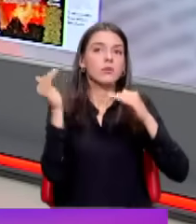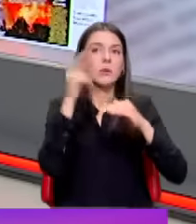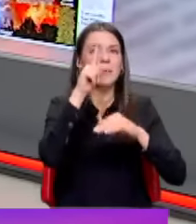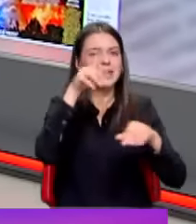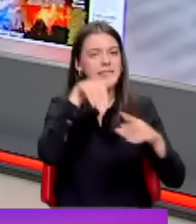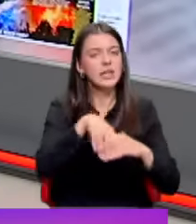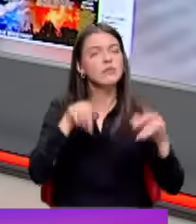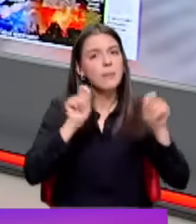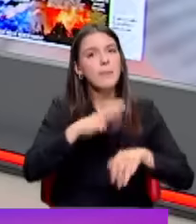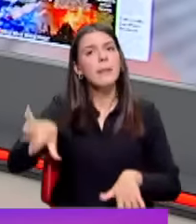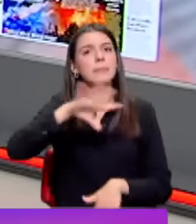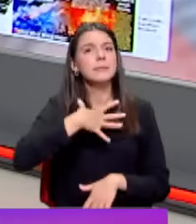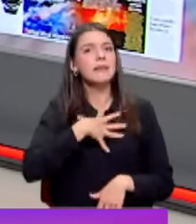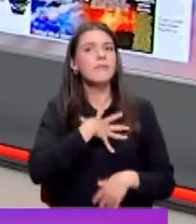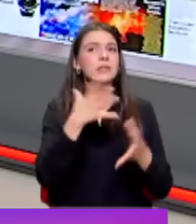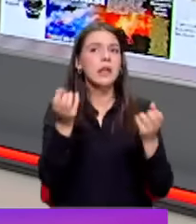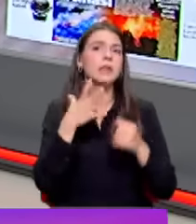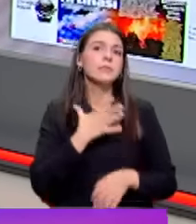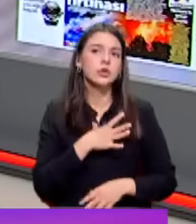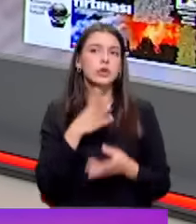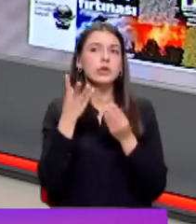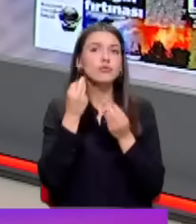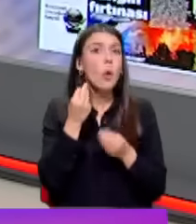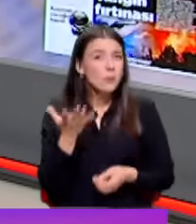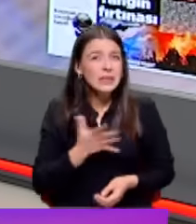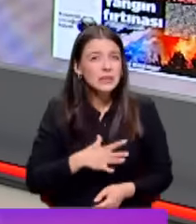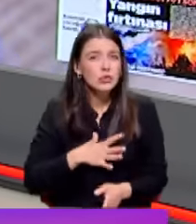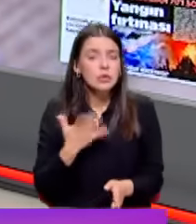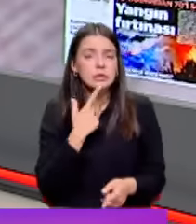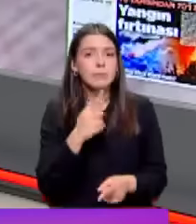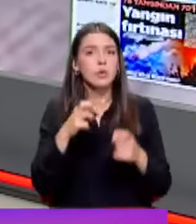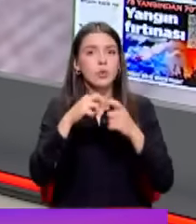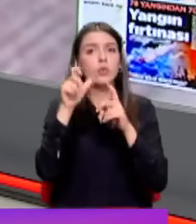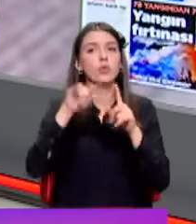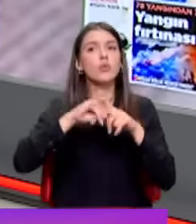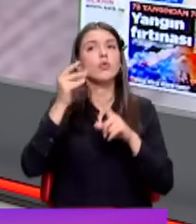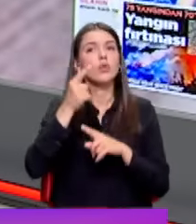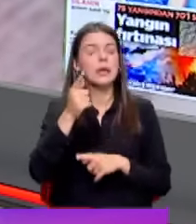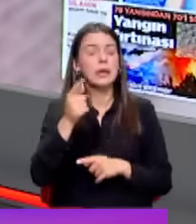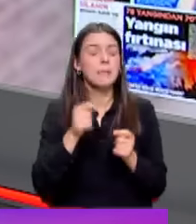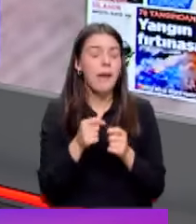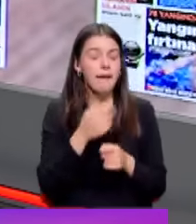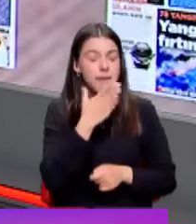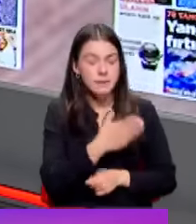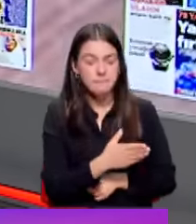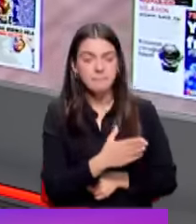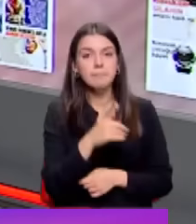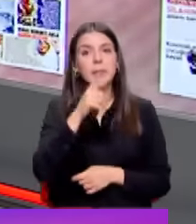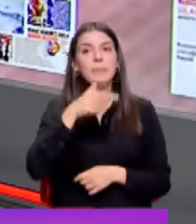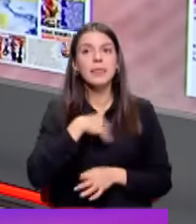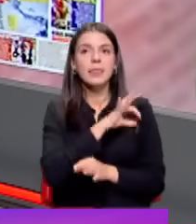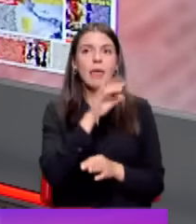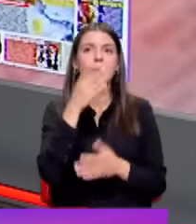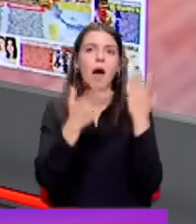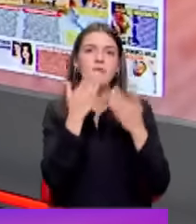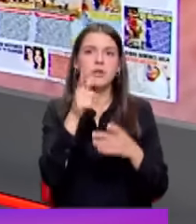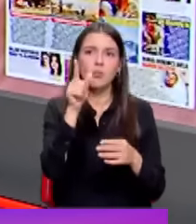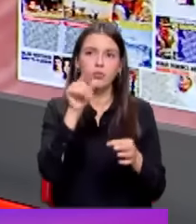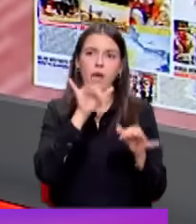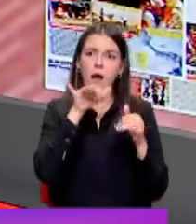ve hep birlikte nefes alalım istiyoruz. Çok şey mi istiyoruz demiş Ruhi Becenek. Tam da bununla ilgili bir geçiş yapacağım ben de